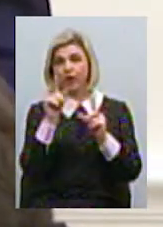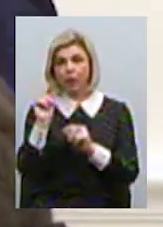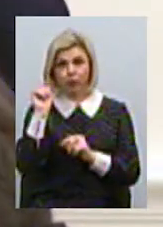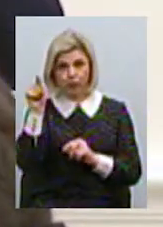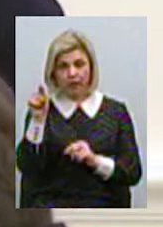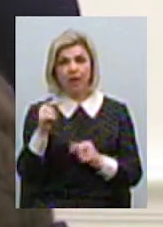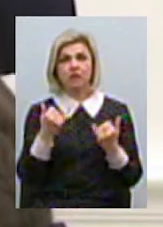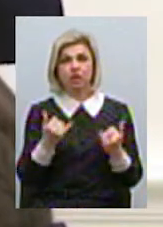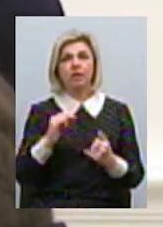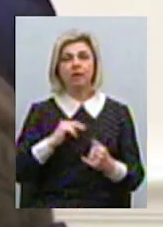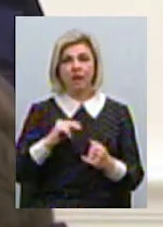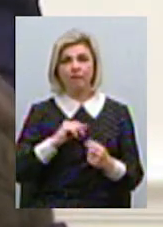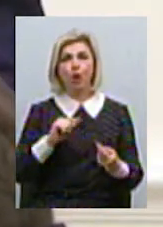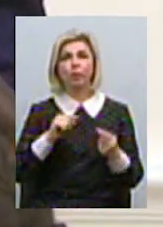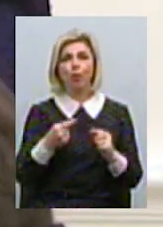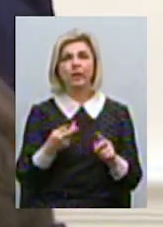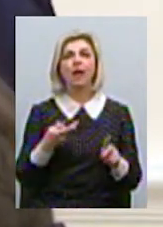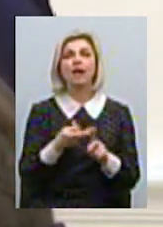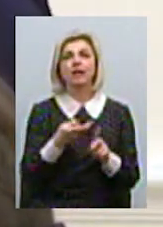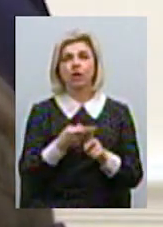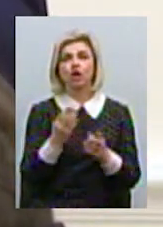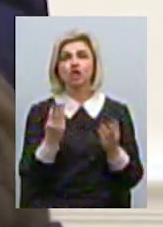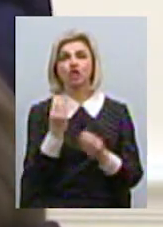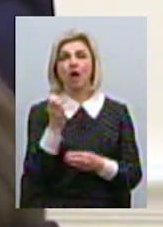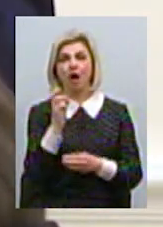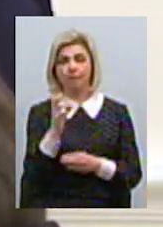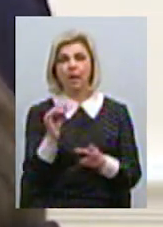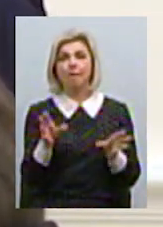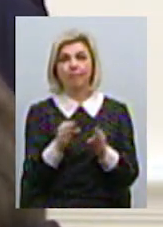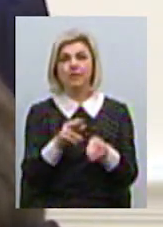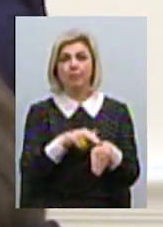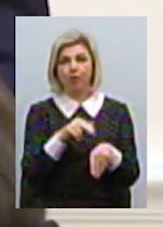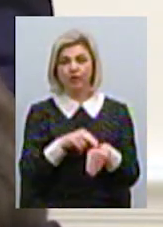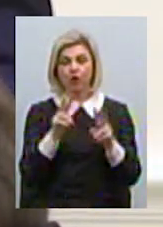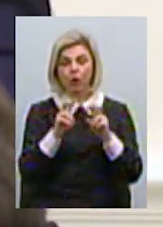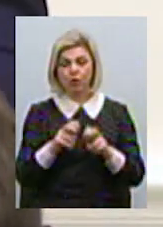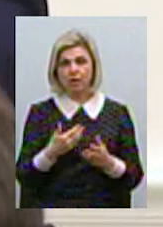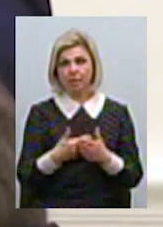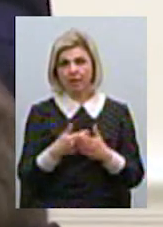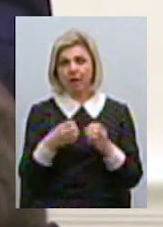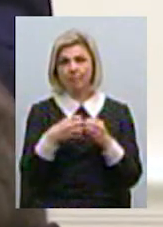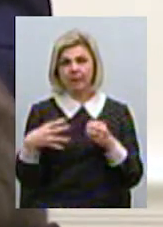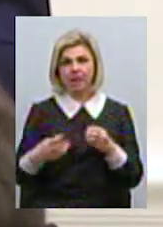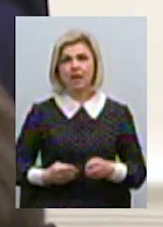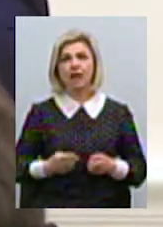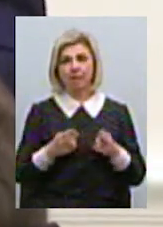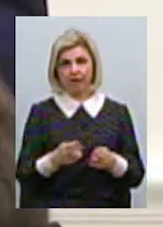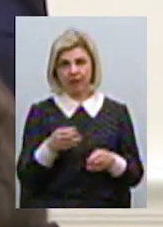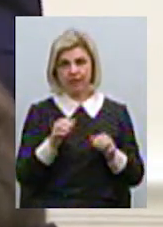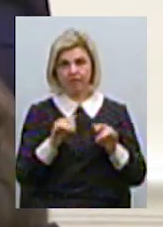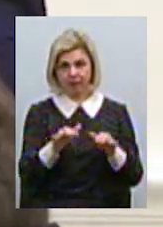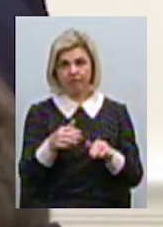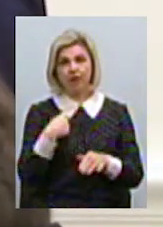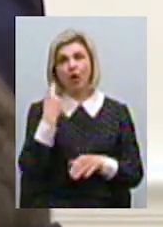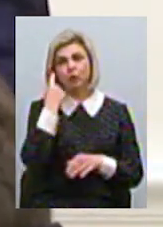працює антирейдерський штаб і спільно з правоохоронцями розслідується понад 15 кримінальних справ. Я думаю, що ми